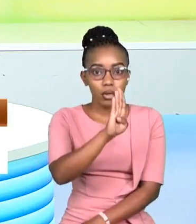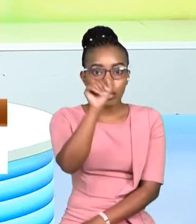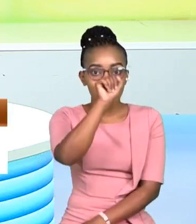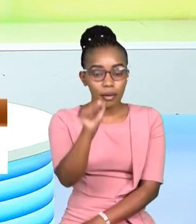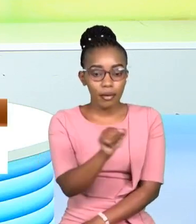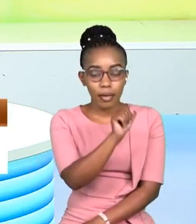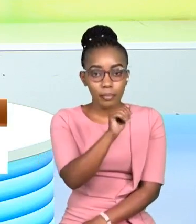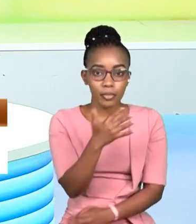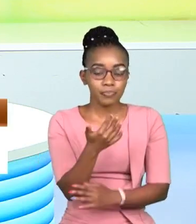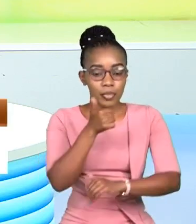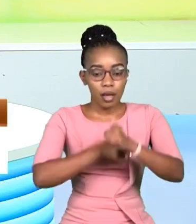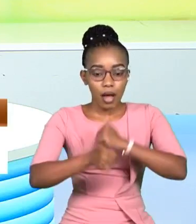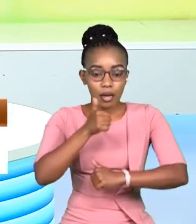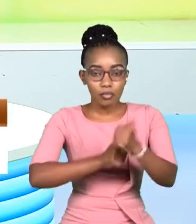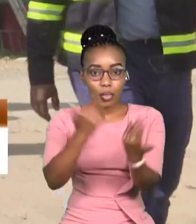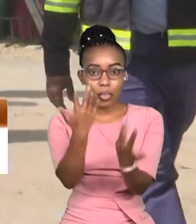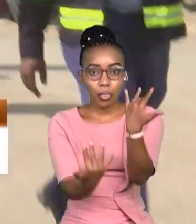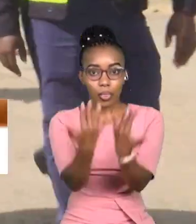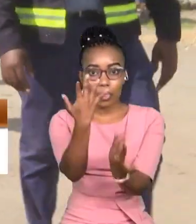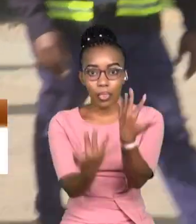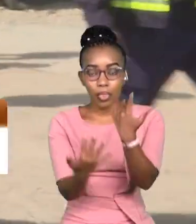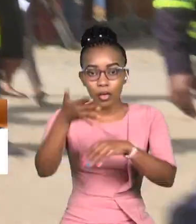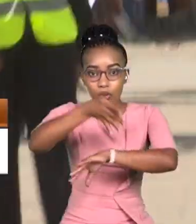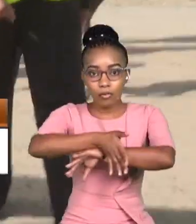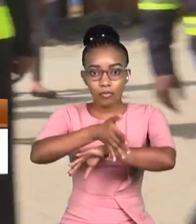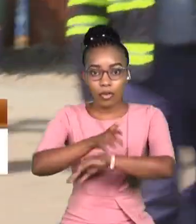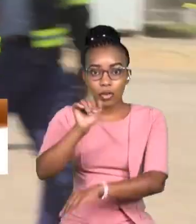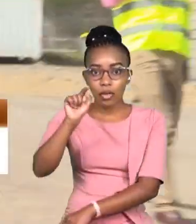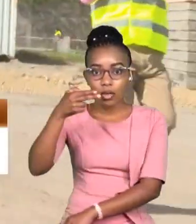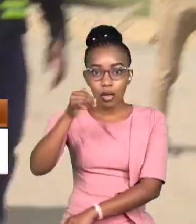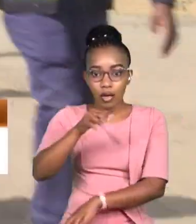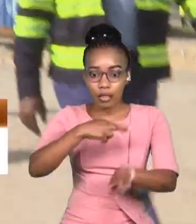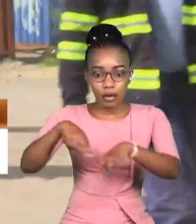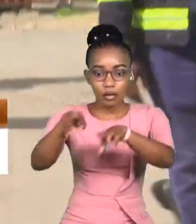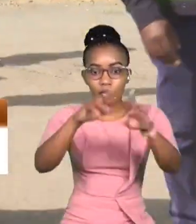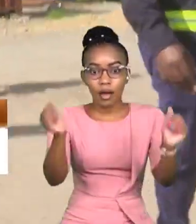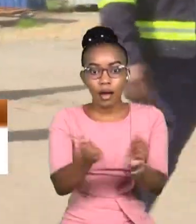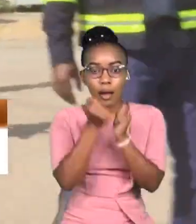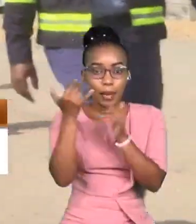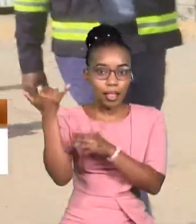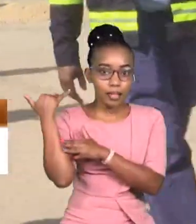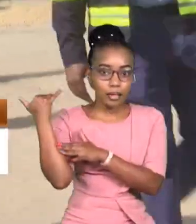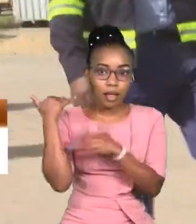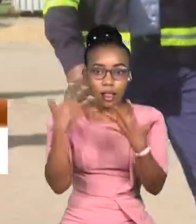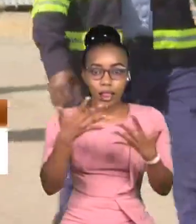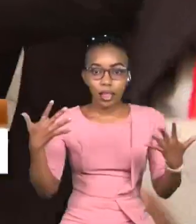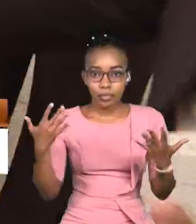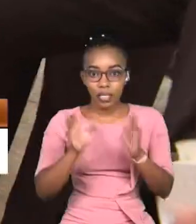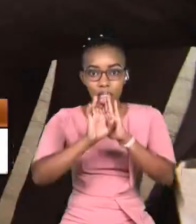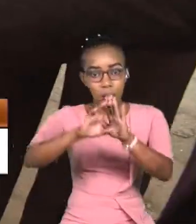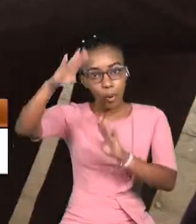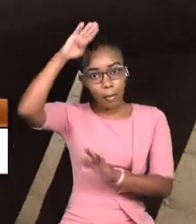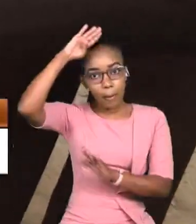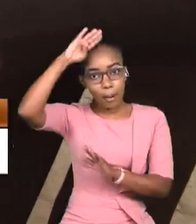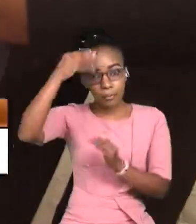KEBS. Shughuli ya kuteketeza bidhaa haramu katika eneo la Athiriva ilifanyika hapo jana. Bidhaa hizo ambazo ni pamoja na pombe